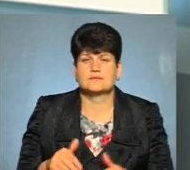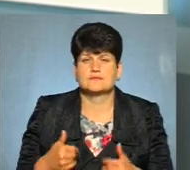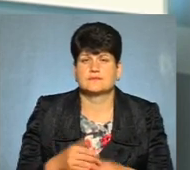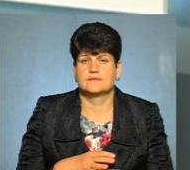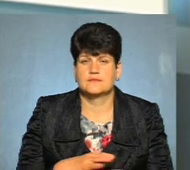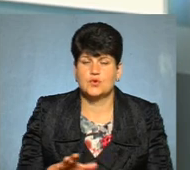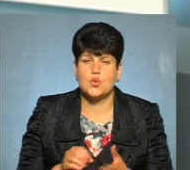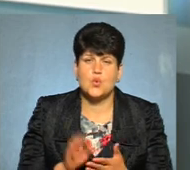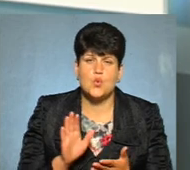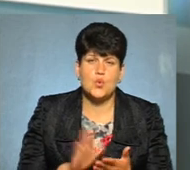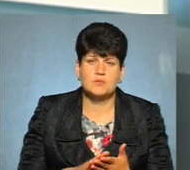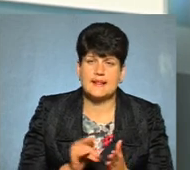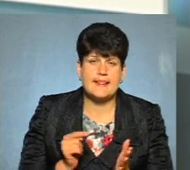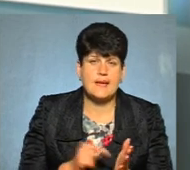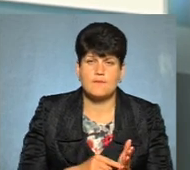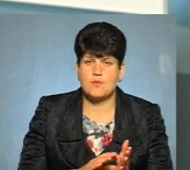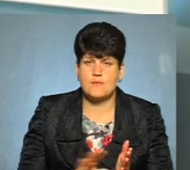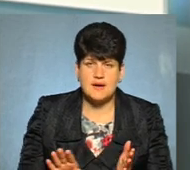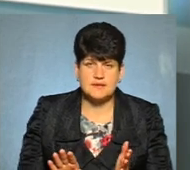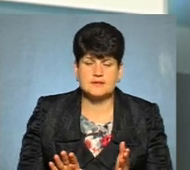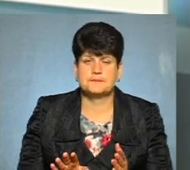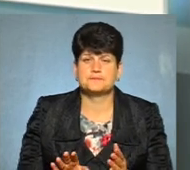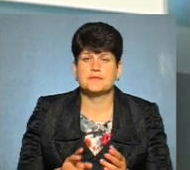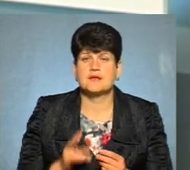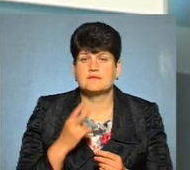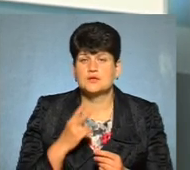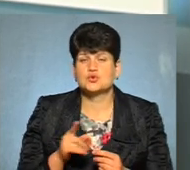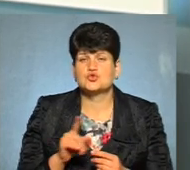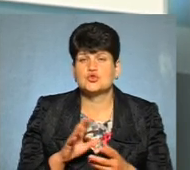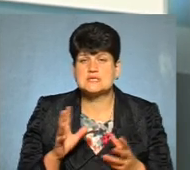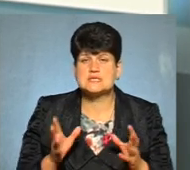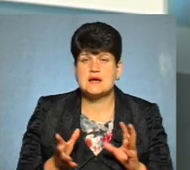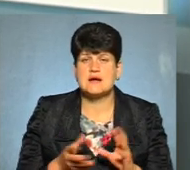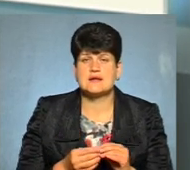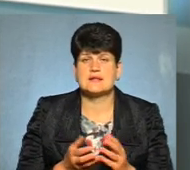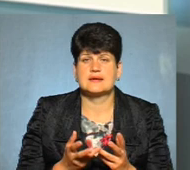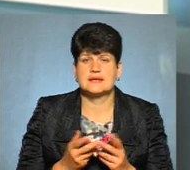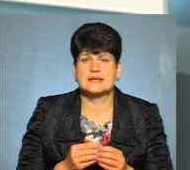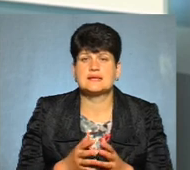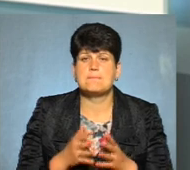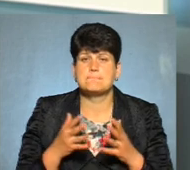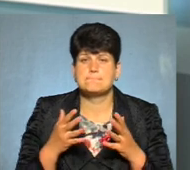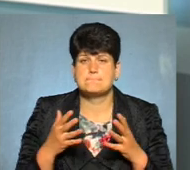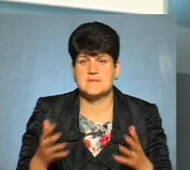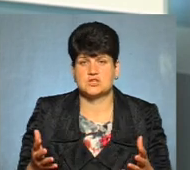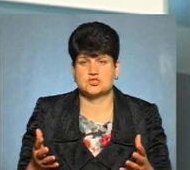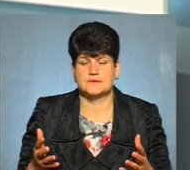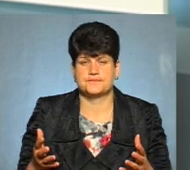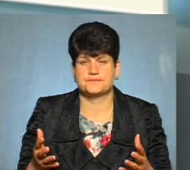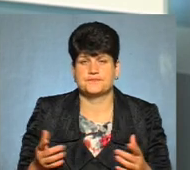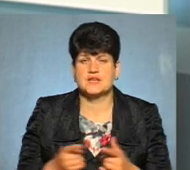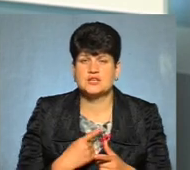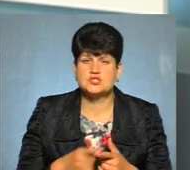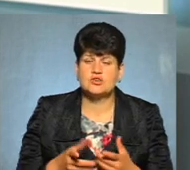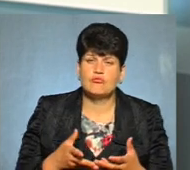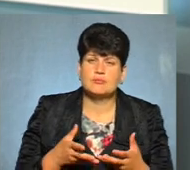в облік вони не попали. Очевидно, що загальна кількість набагато більша. Чи вплине